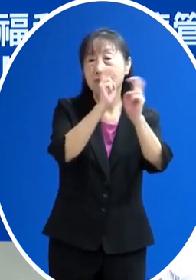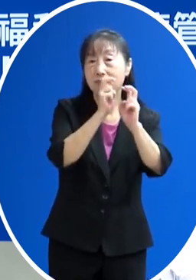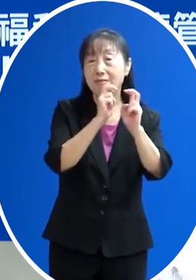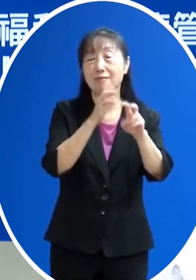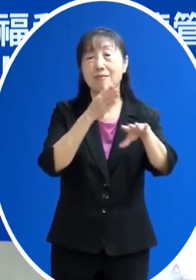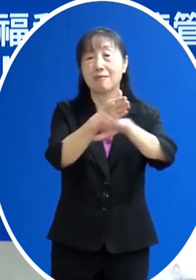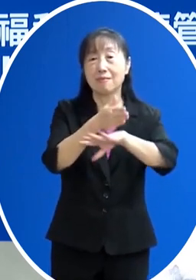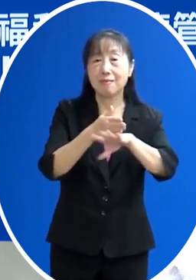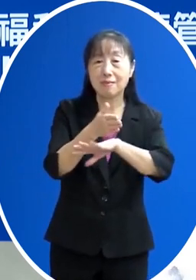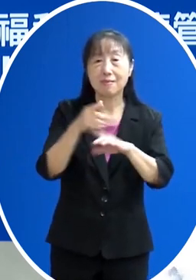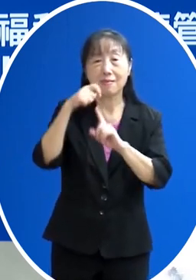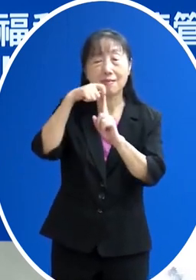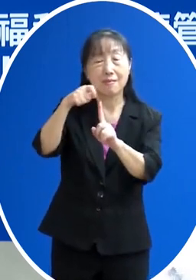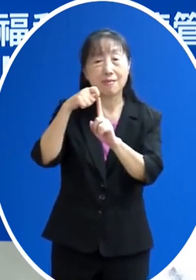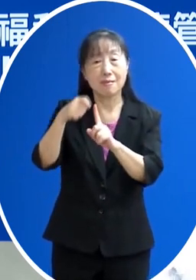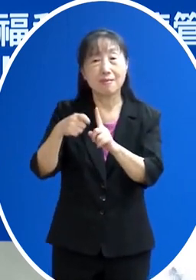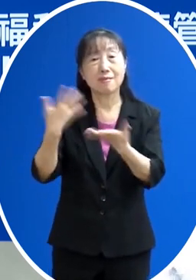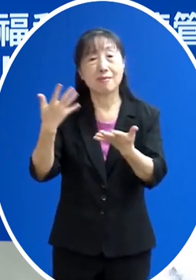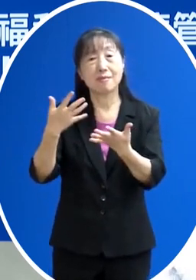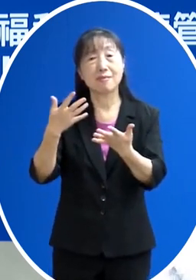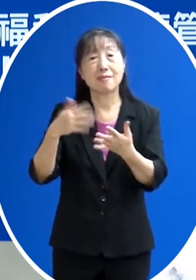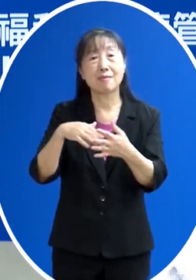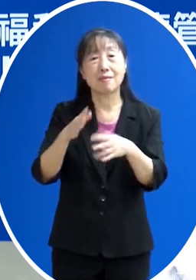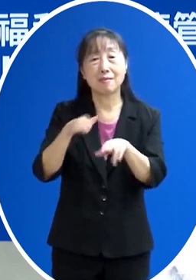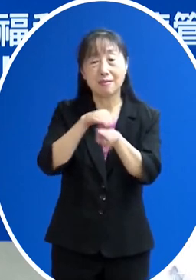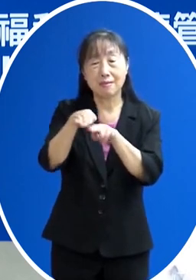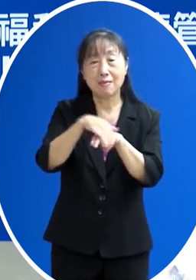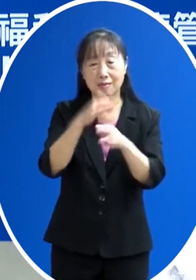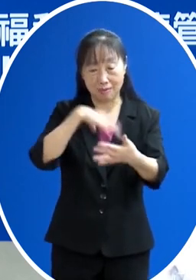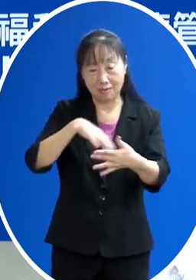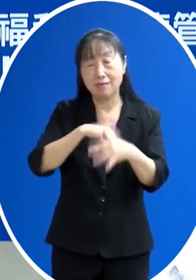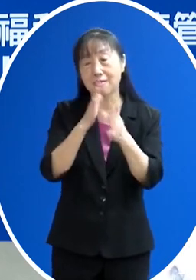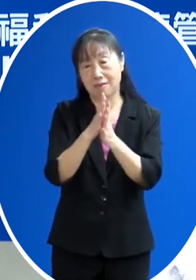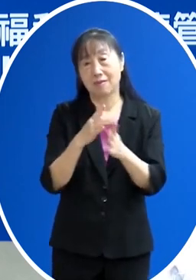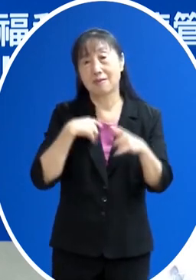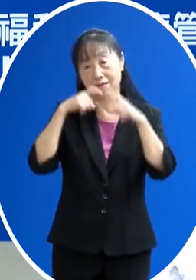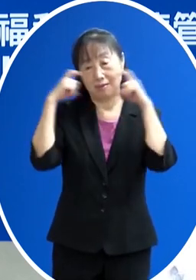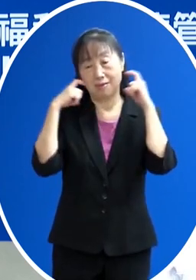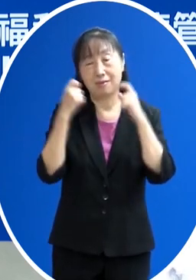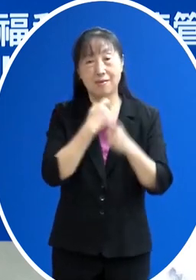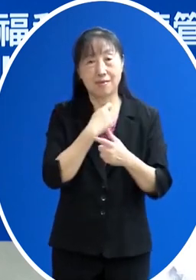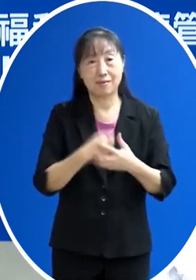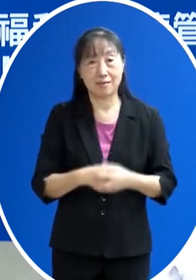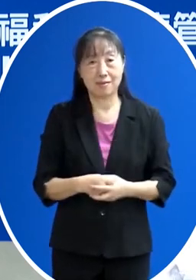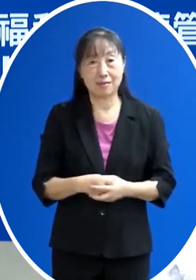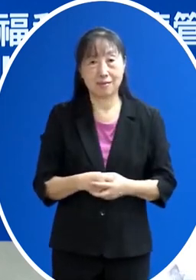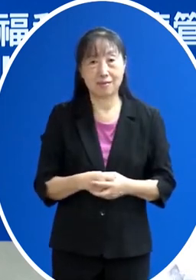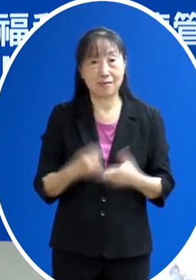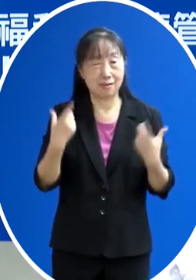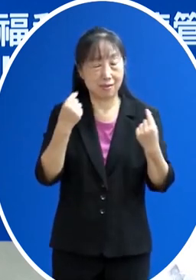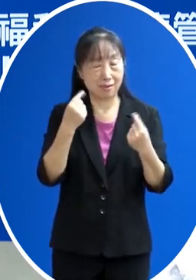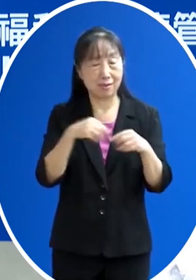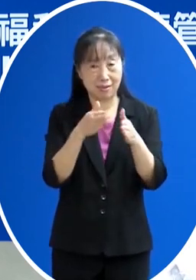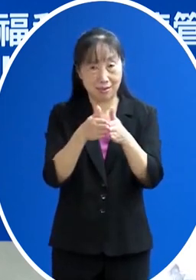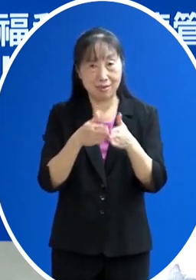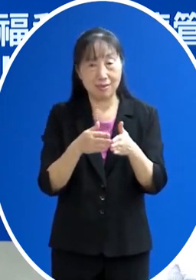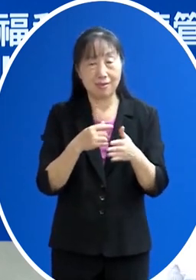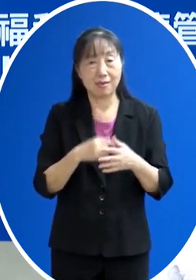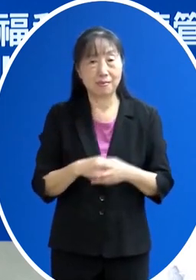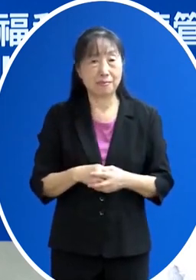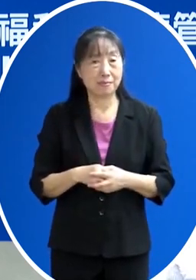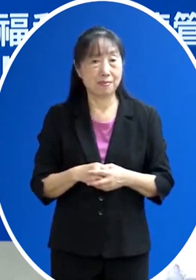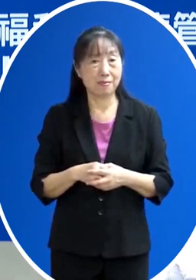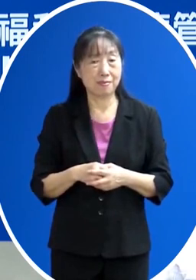的运输工具，那这个也是算在室内的，那应该要这个全程戴口罩。